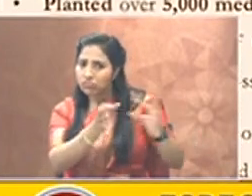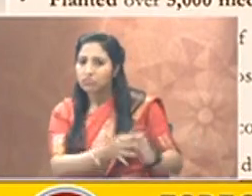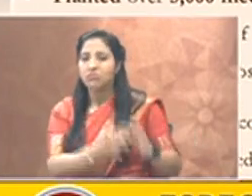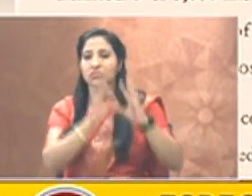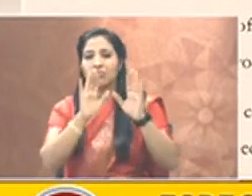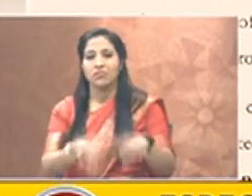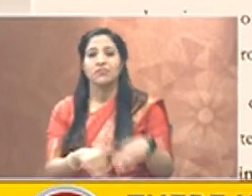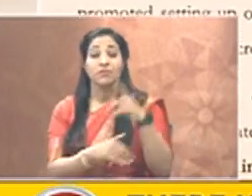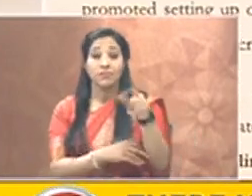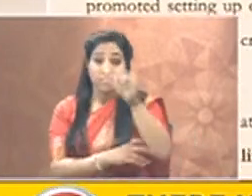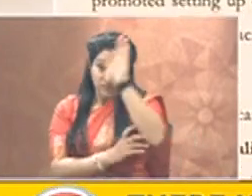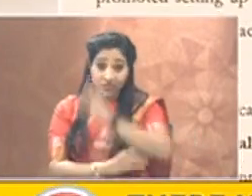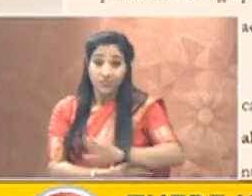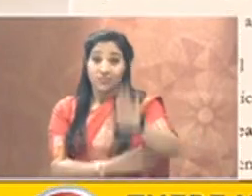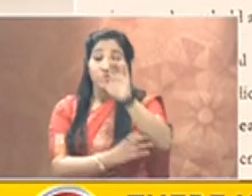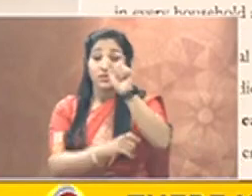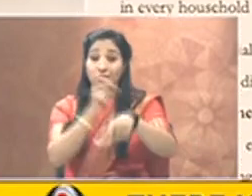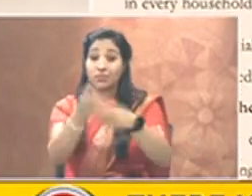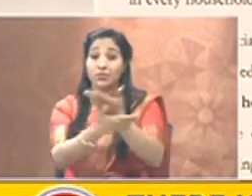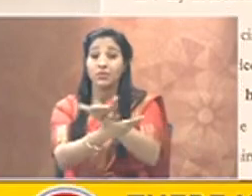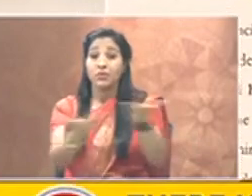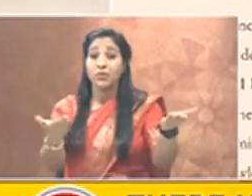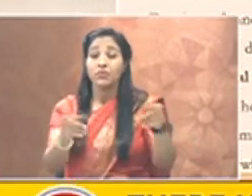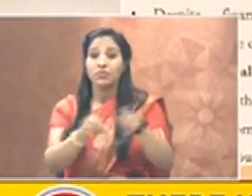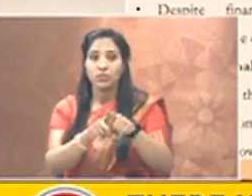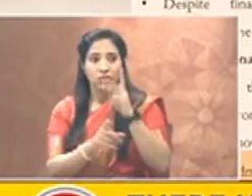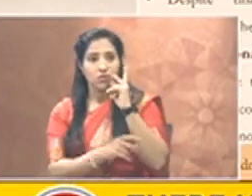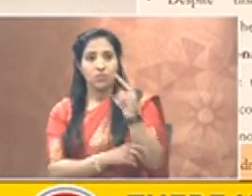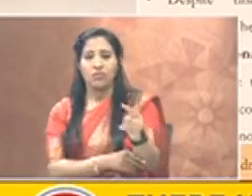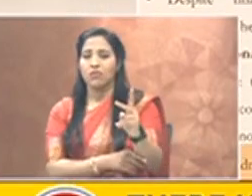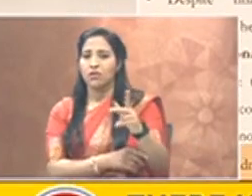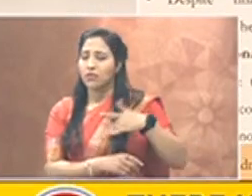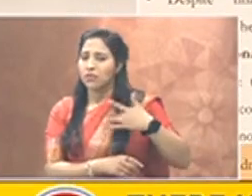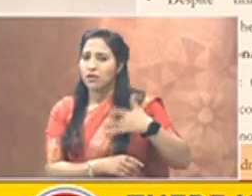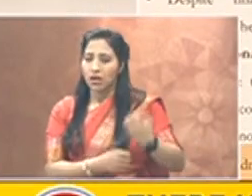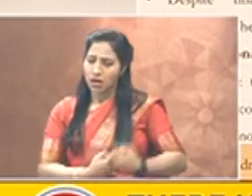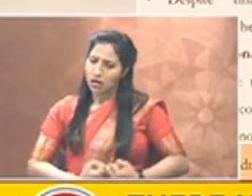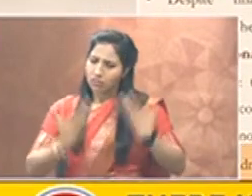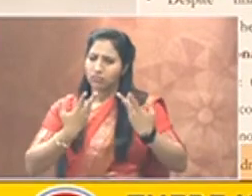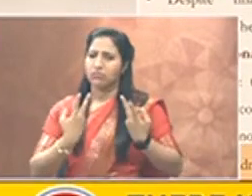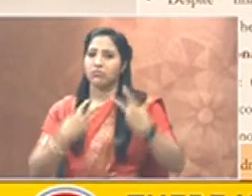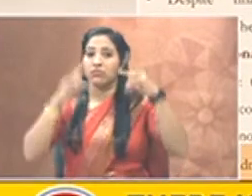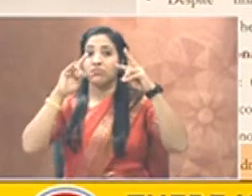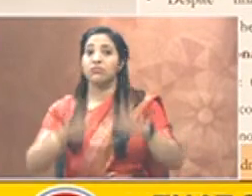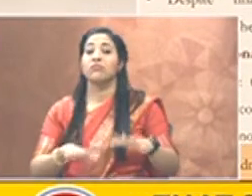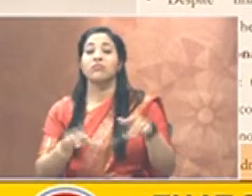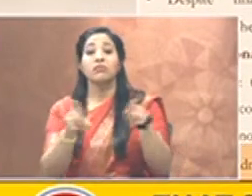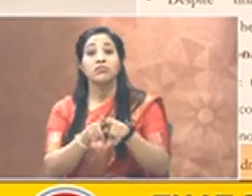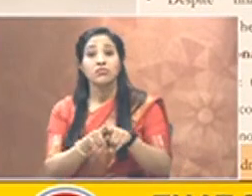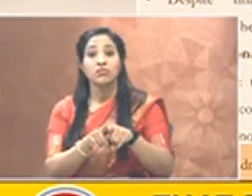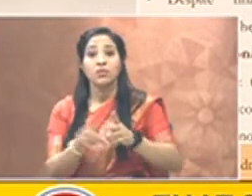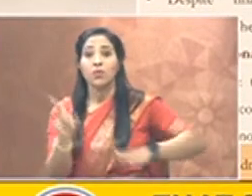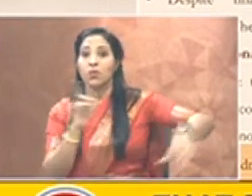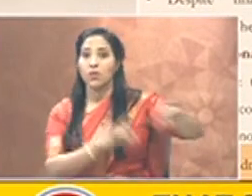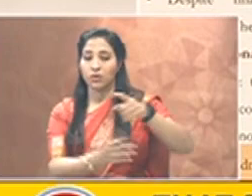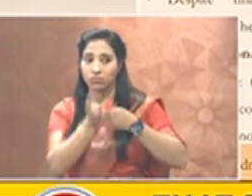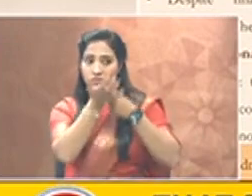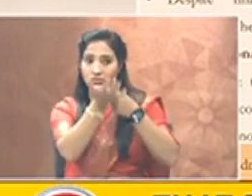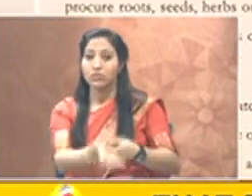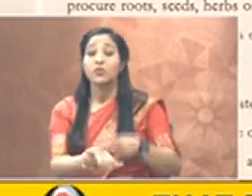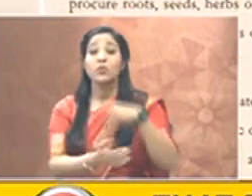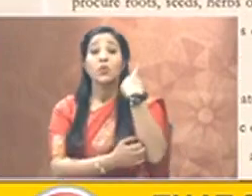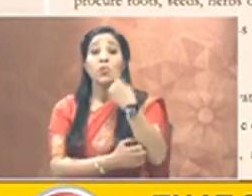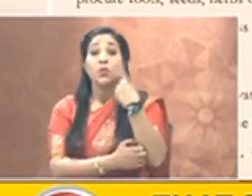हैं। देशवासियों में इस बात को लेकर भी बहुत प्रसन्नता है कि सम्मान पाने वालों